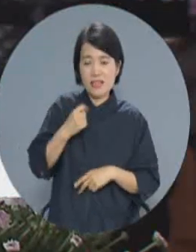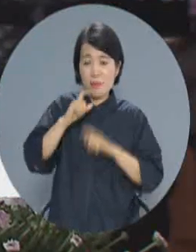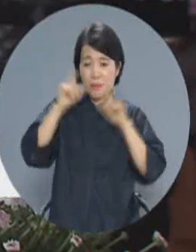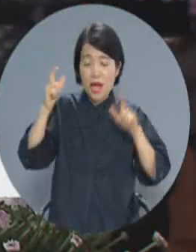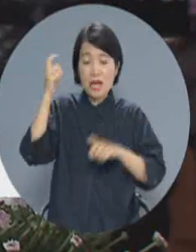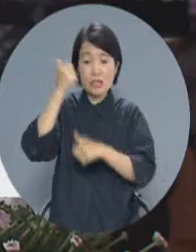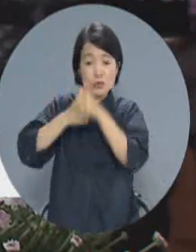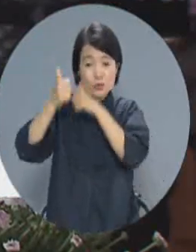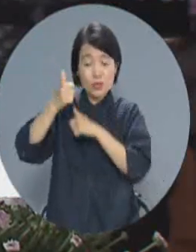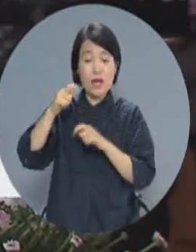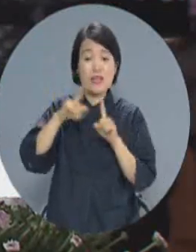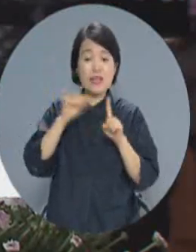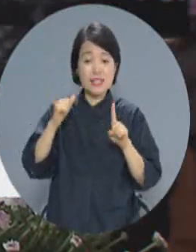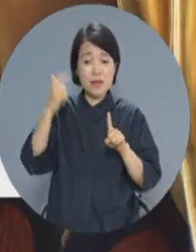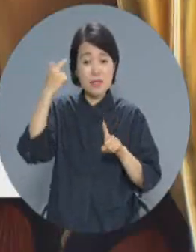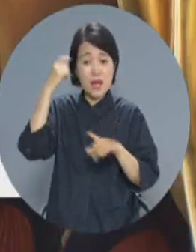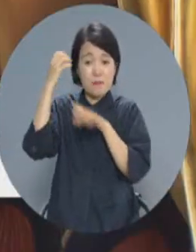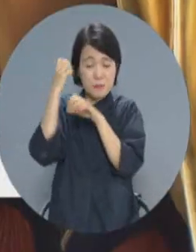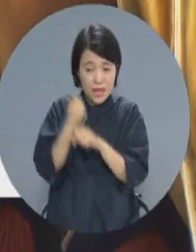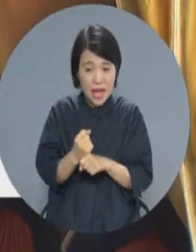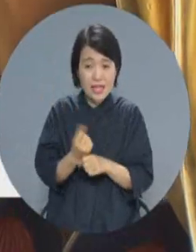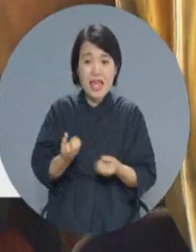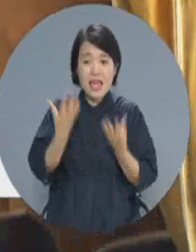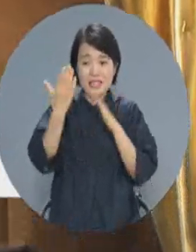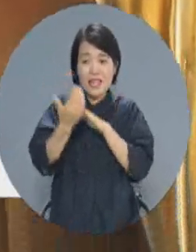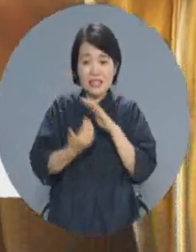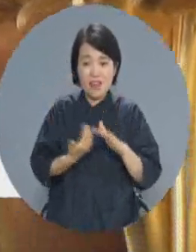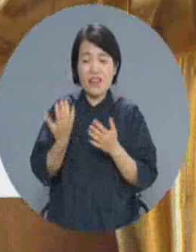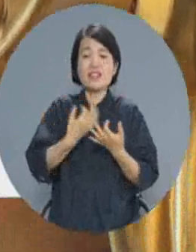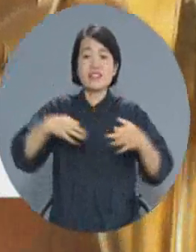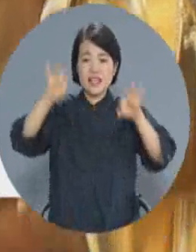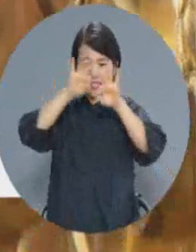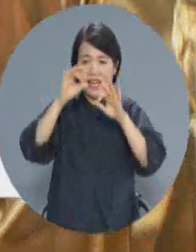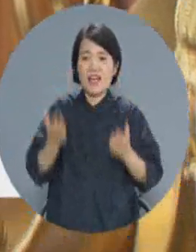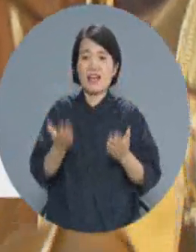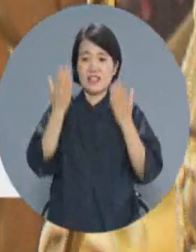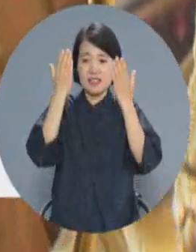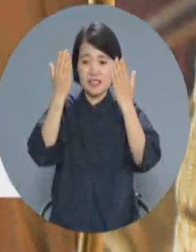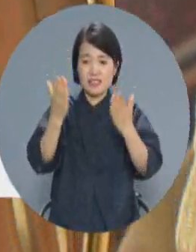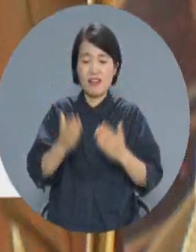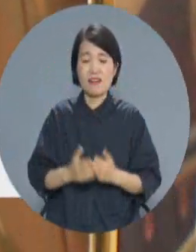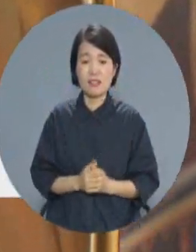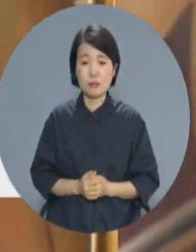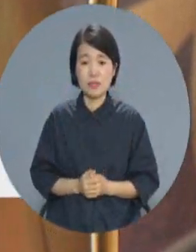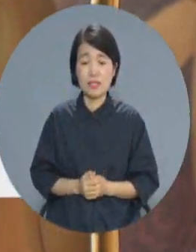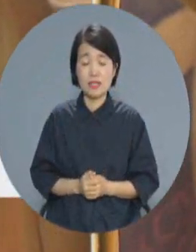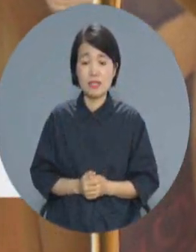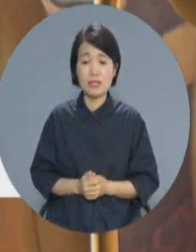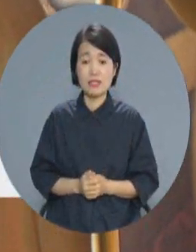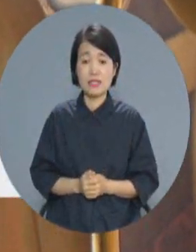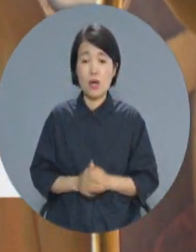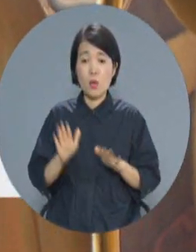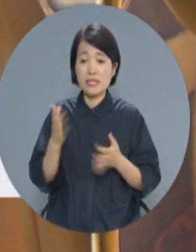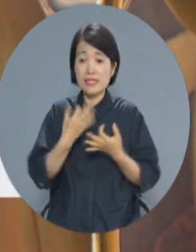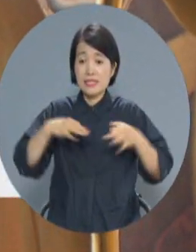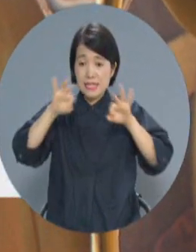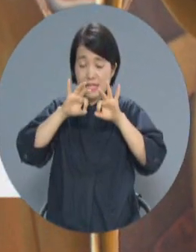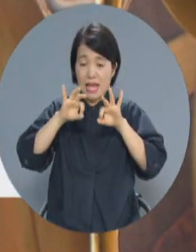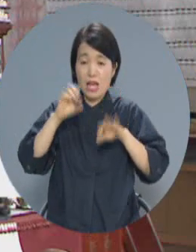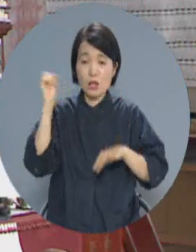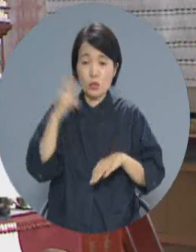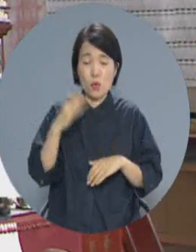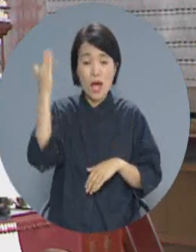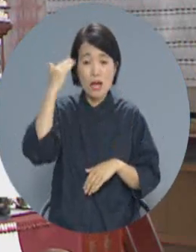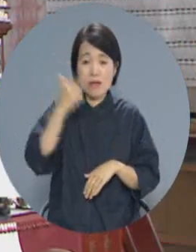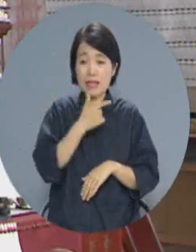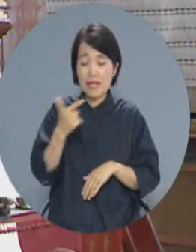선조 11명의 정신을 재조명하는 행사를 개최하기 전 치러진 제사입니다. 오늘 고유제에 이어 국내